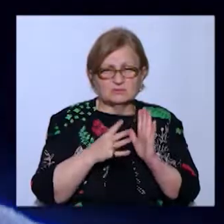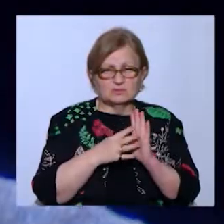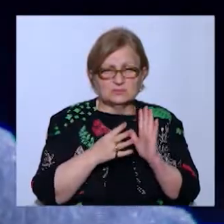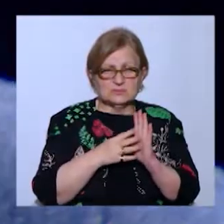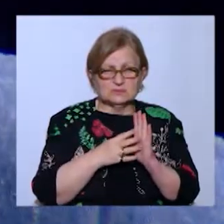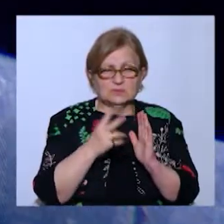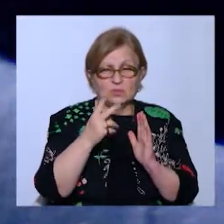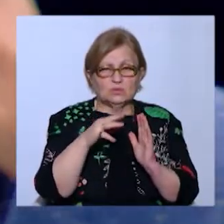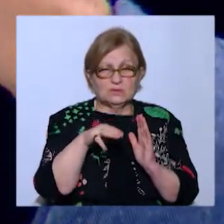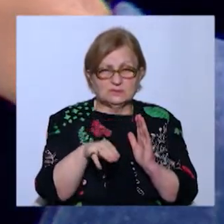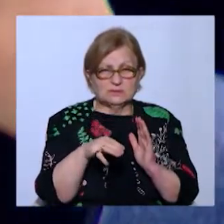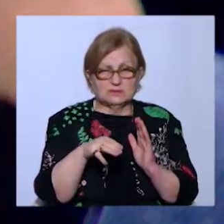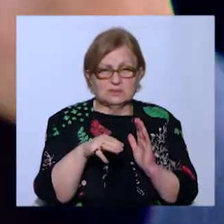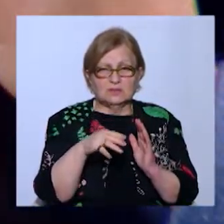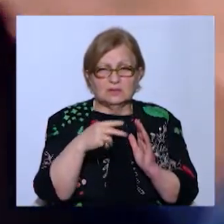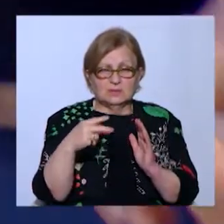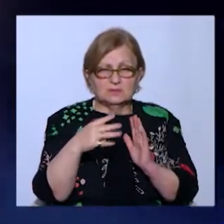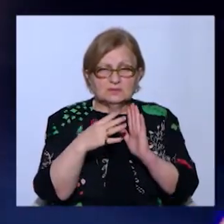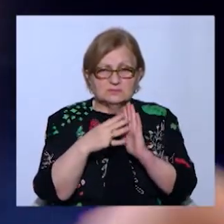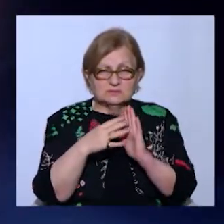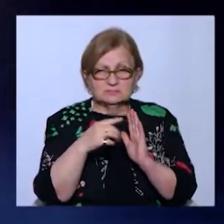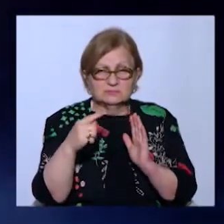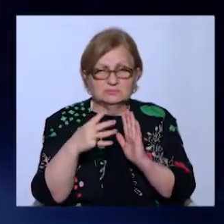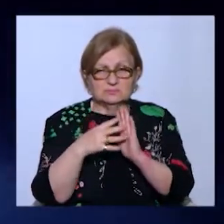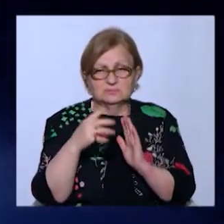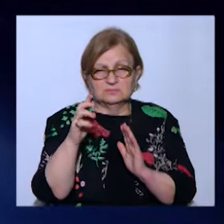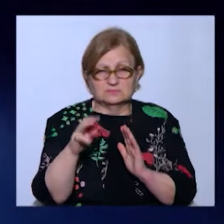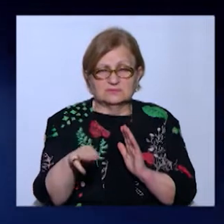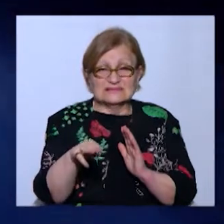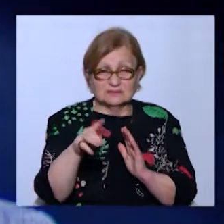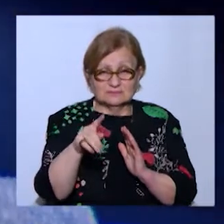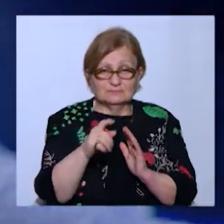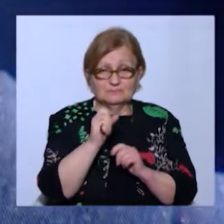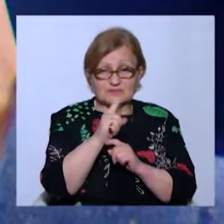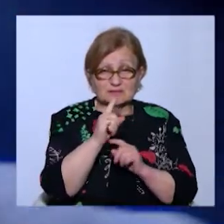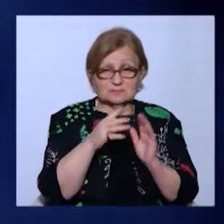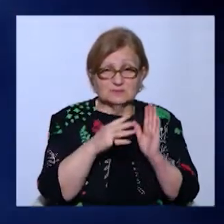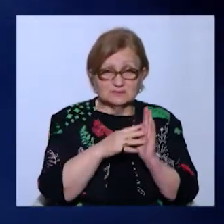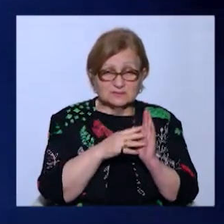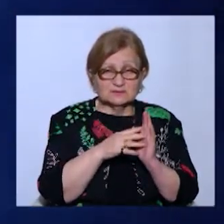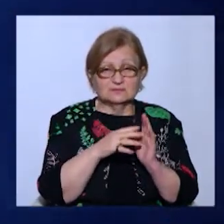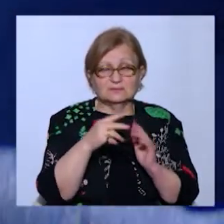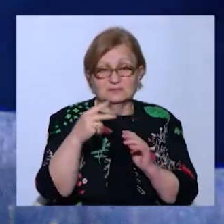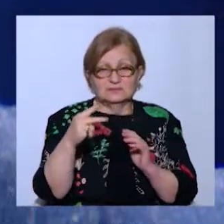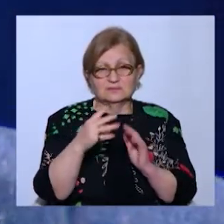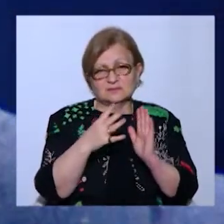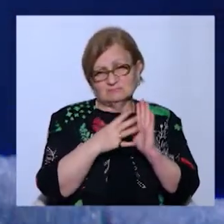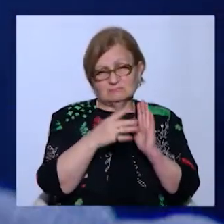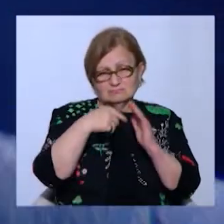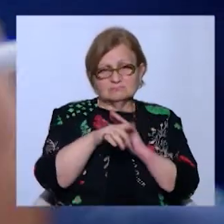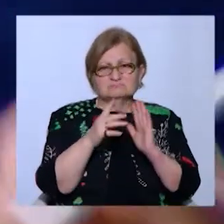2 t უდრის 9 - 9 t, საიდანაც მიიღება რომ 11 t უდრის 9-ს, ხოლო t 9 -